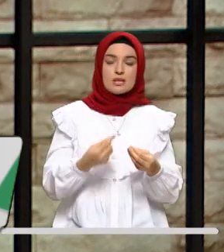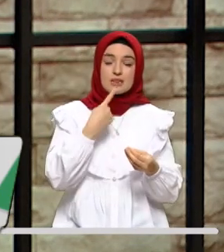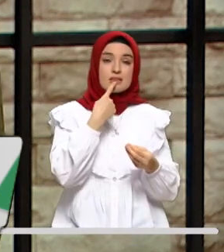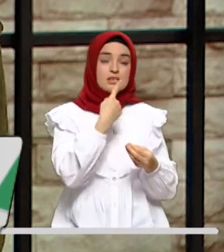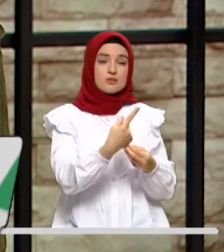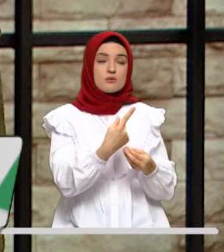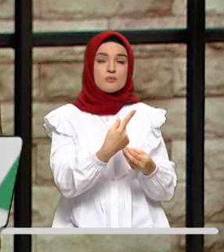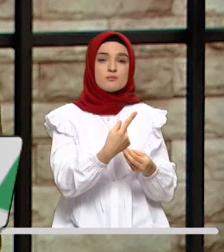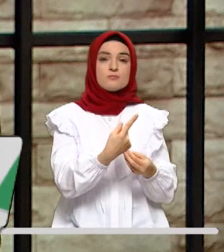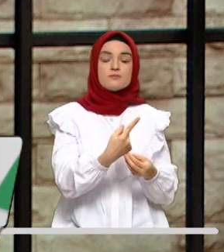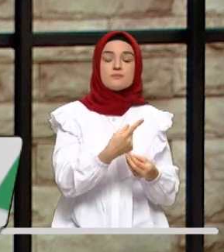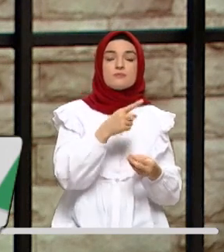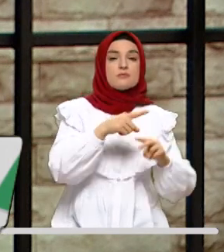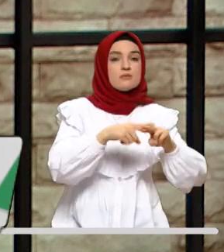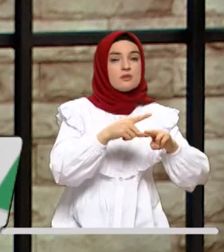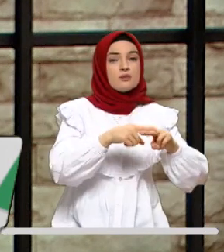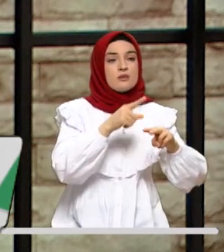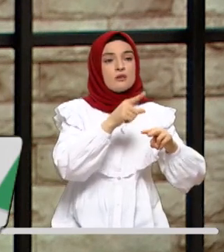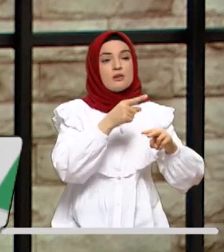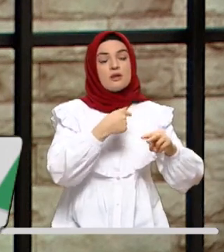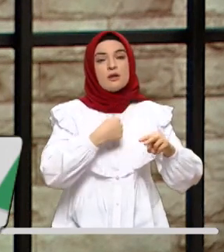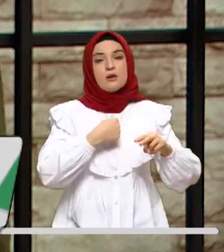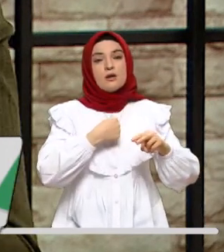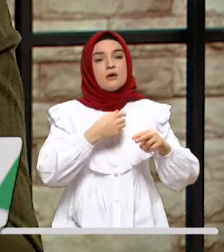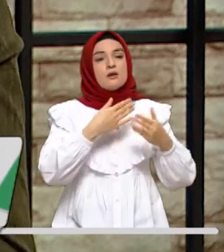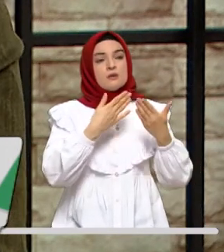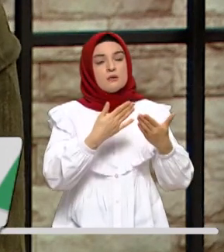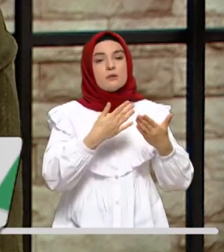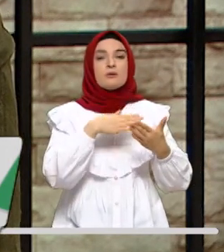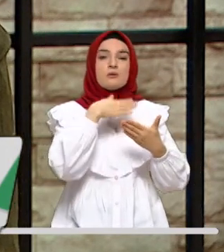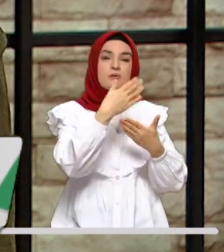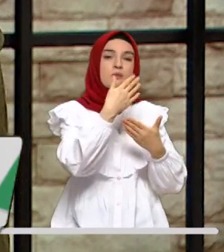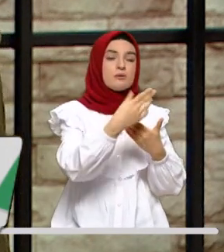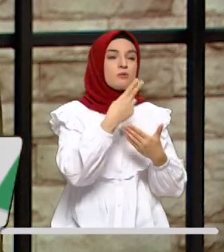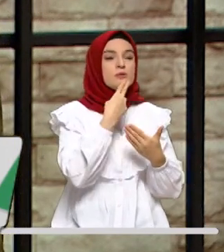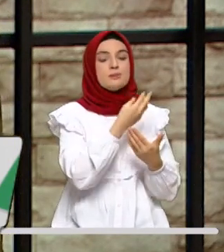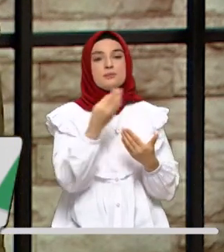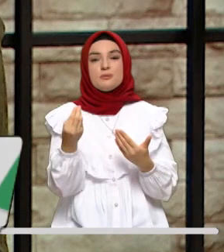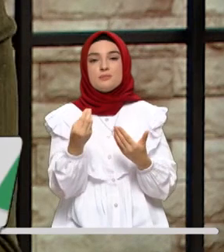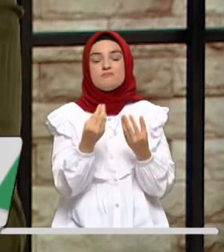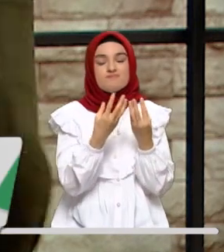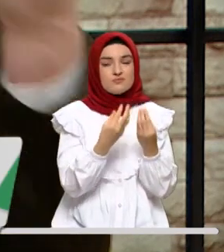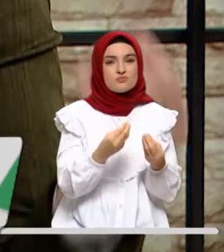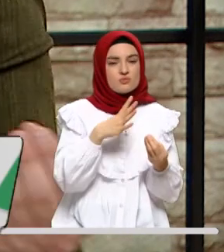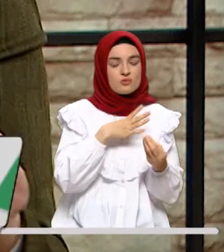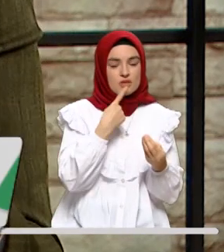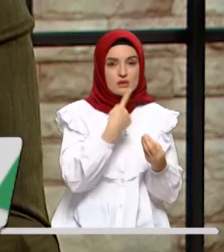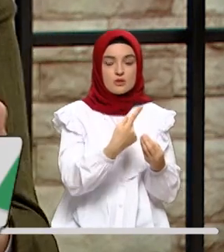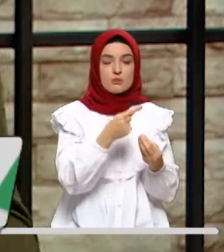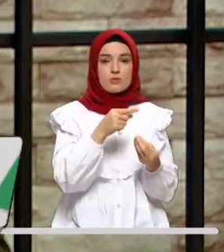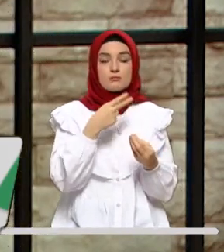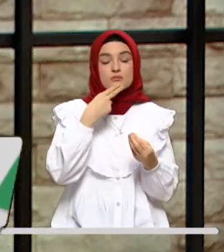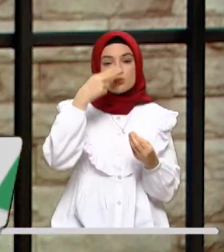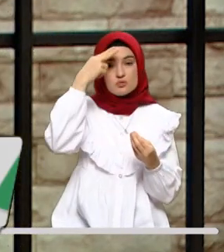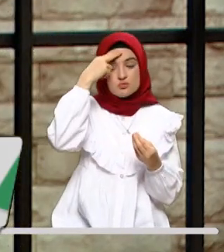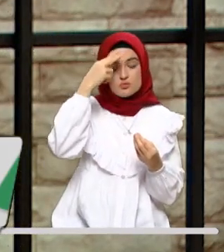Akif'e, Akif Bey sen beni aldatıyorsun diyor. Diyor ki hanım ben sadece cuma namazları için çıkıyorum,